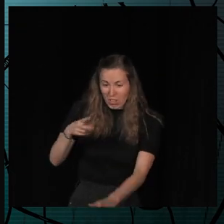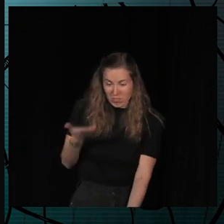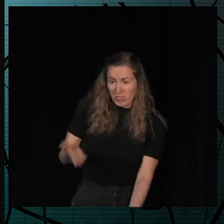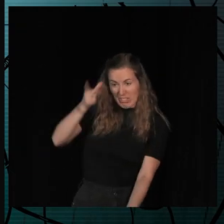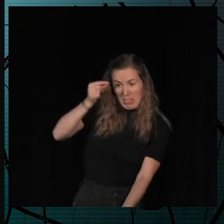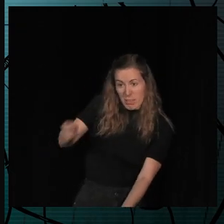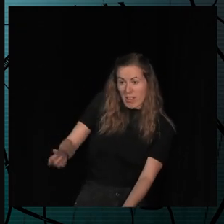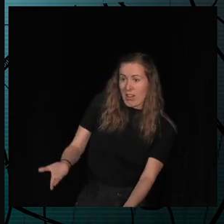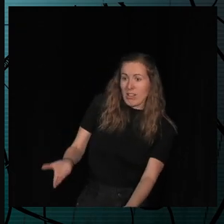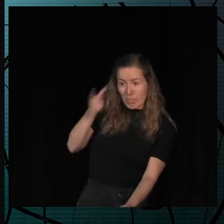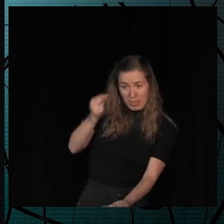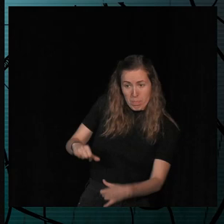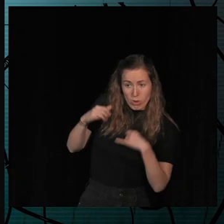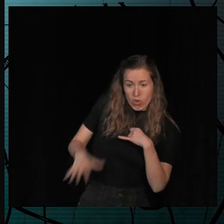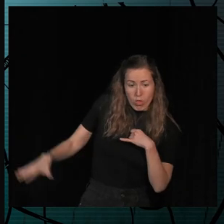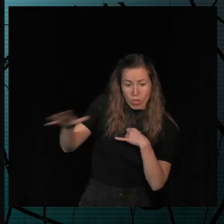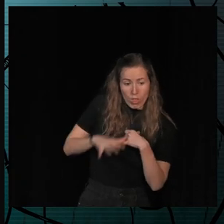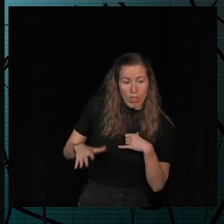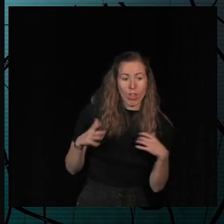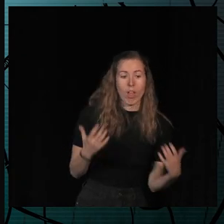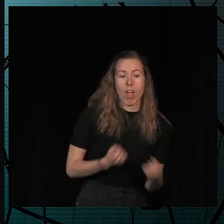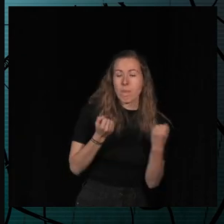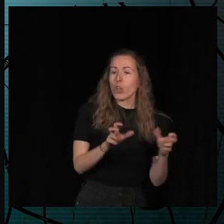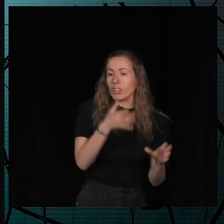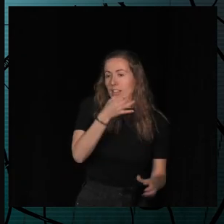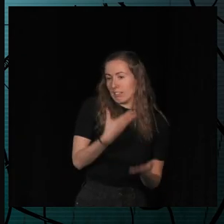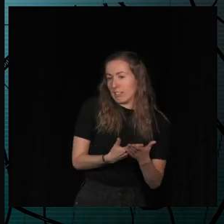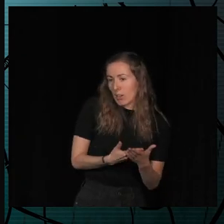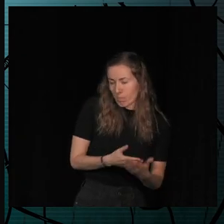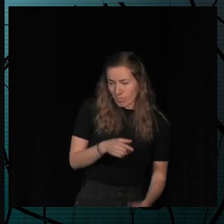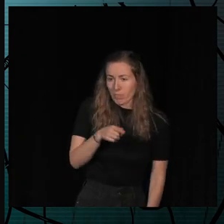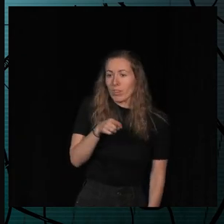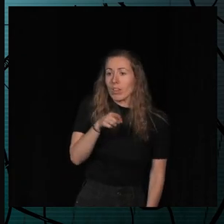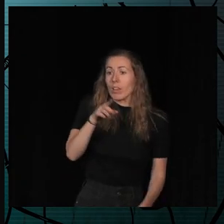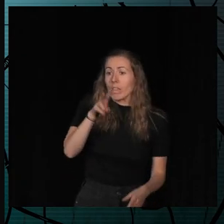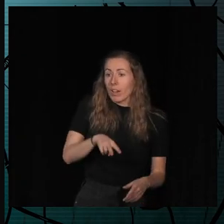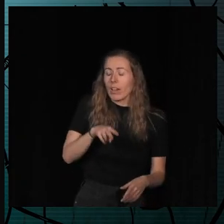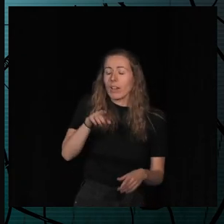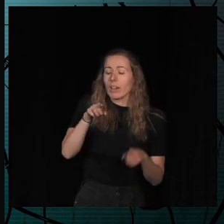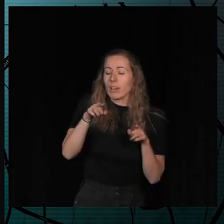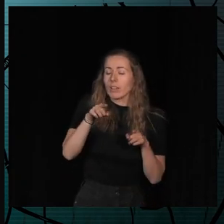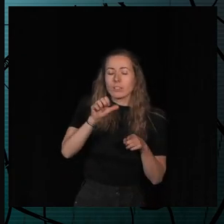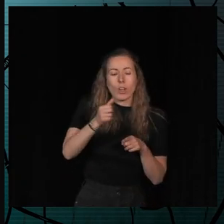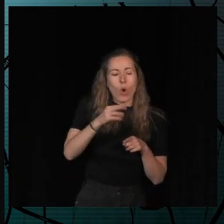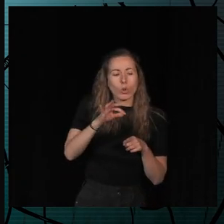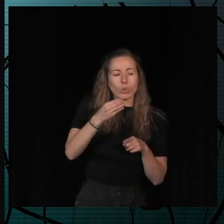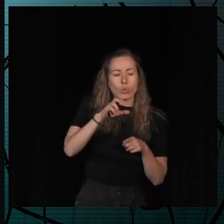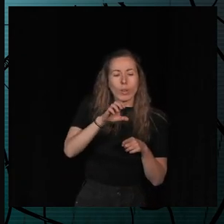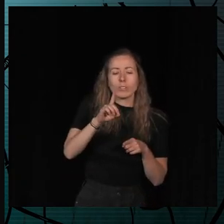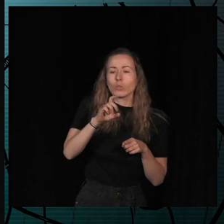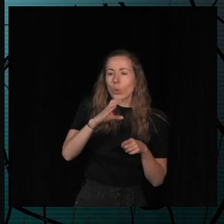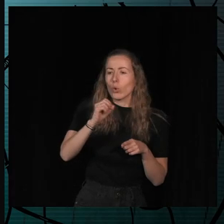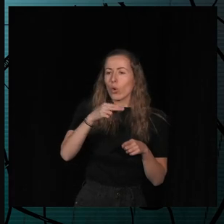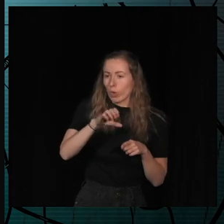de de côes bon bien sûr les les communautés de joueurs se sont insurgés contre ça parce que c'est aussi une manière comme un match de foot de se